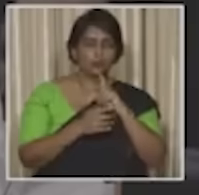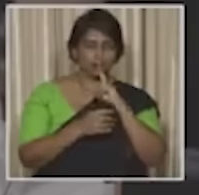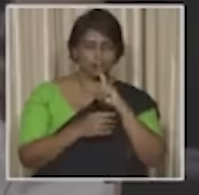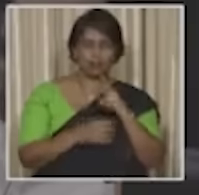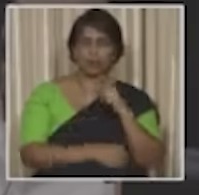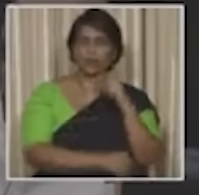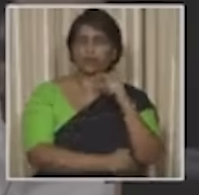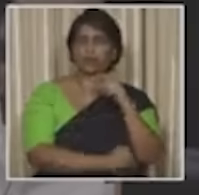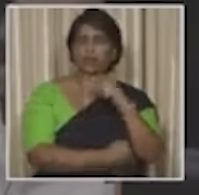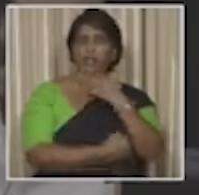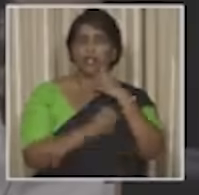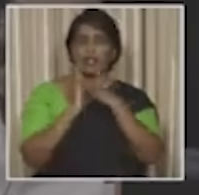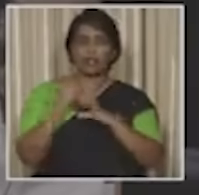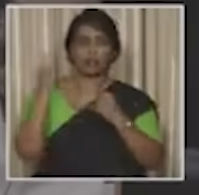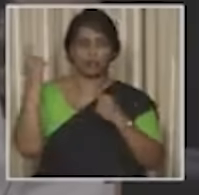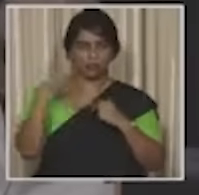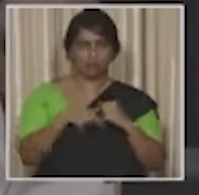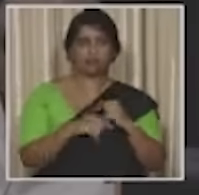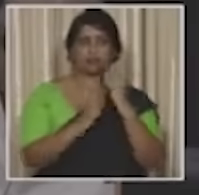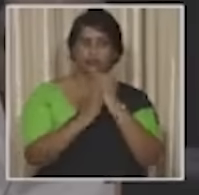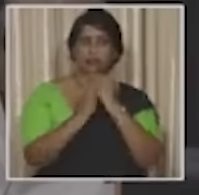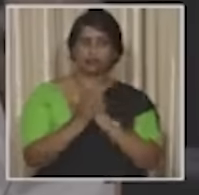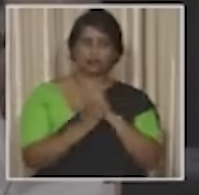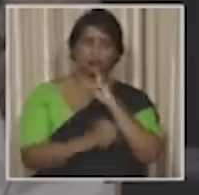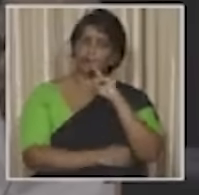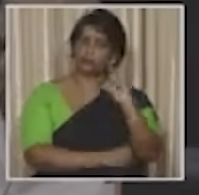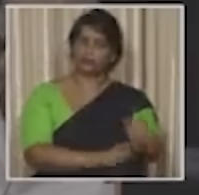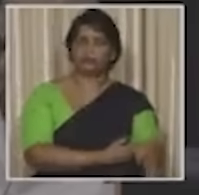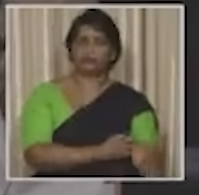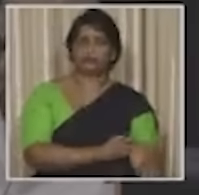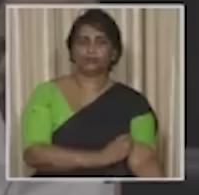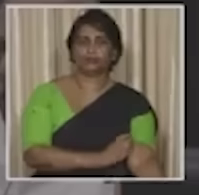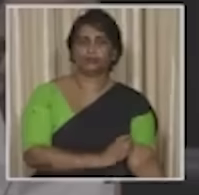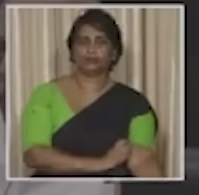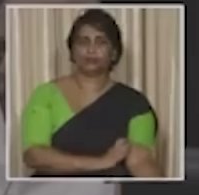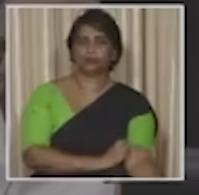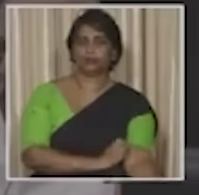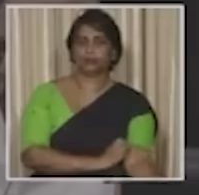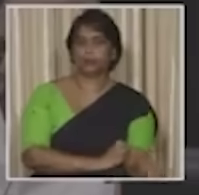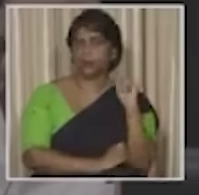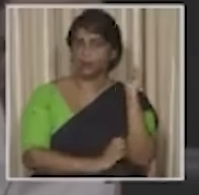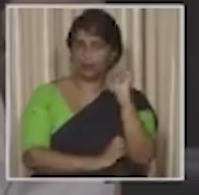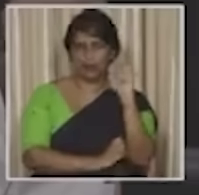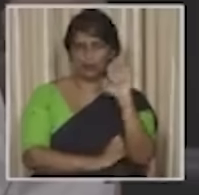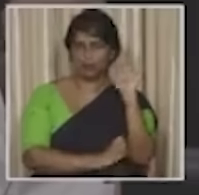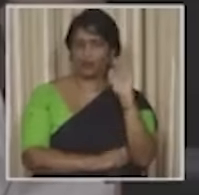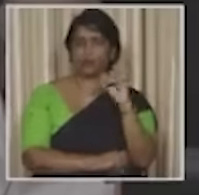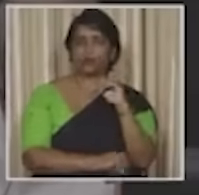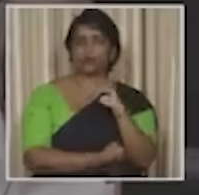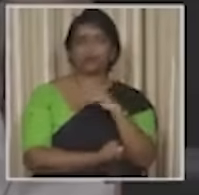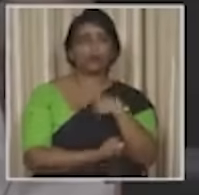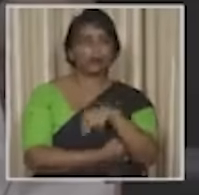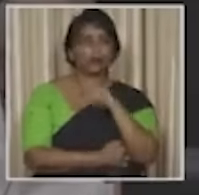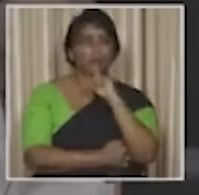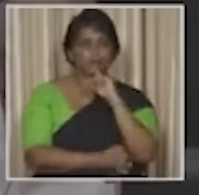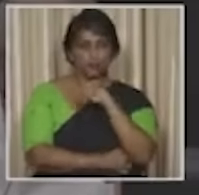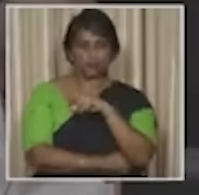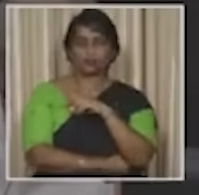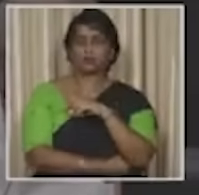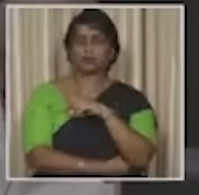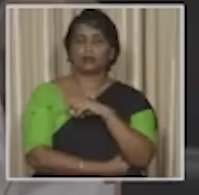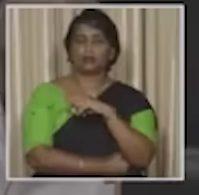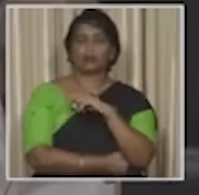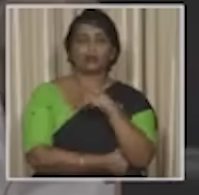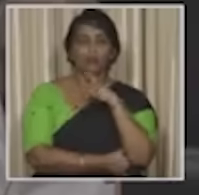අපේ ඇමෙතුමාට ඇවිල්ලා ඔව් ඇවිල්ලා එතුම ඇවිල්ලා එක කියනවා ඒ ගැන බය වෙන්න එපා ඒත් මම මෙතන කිව්වේ